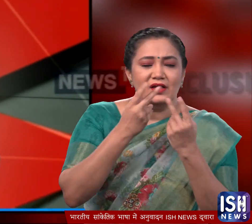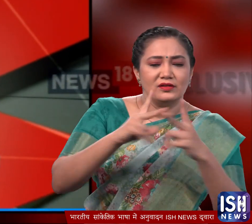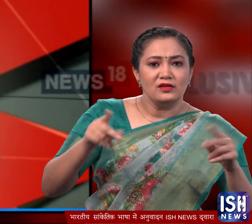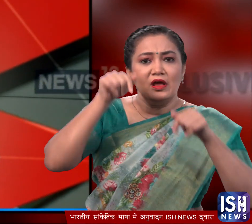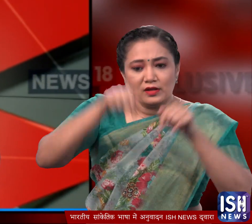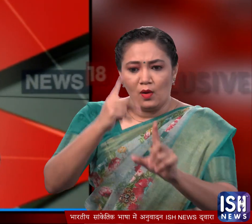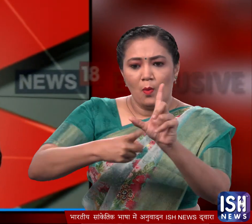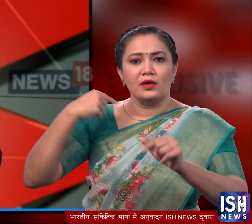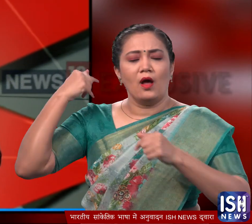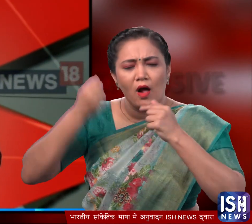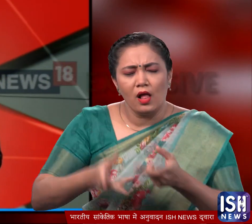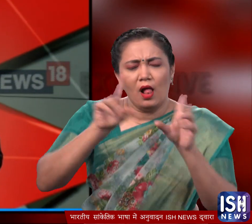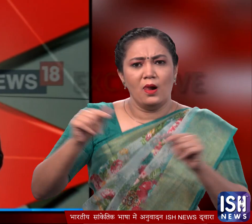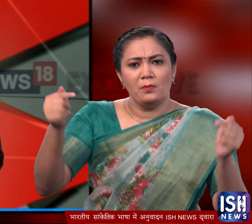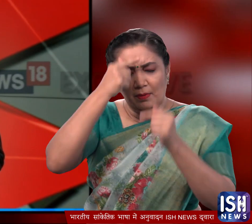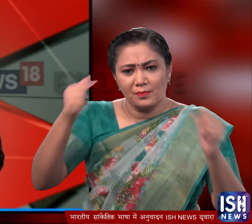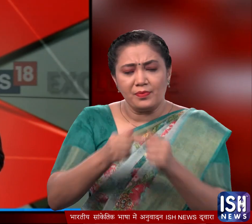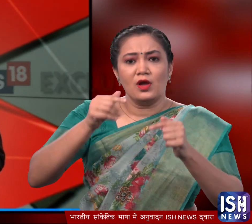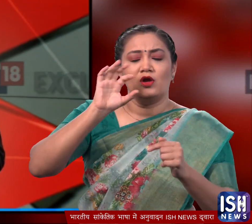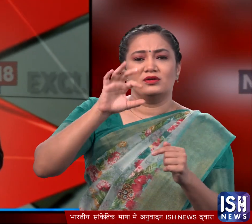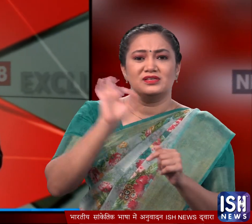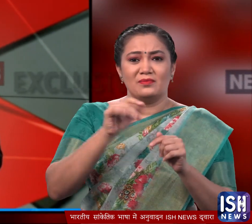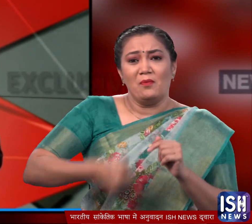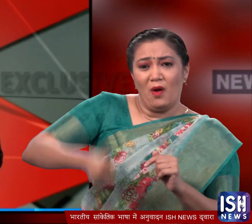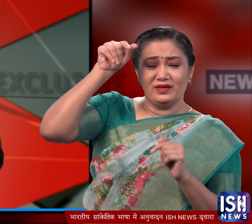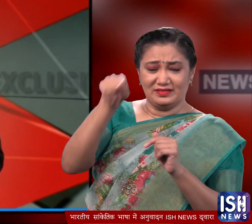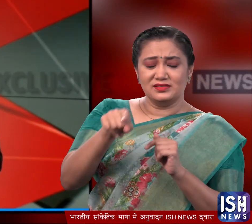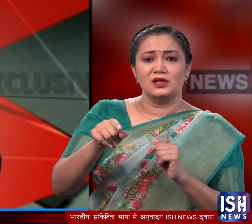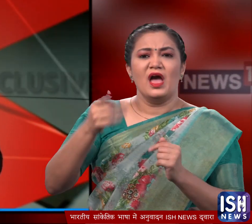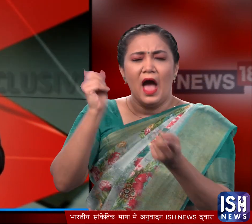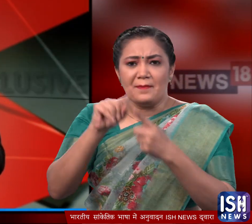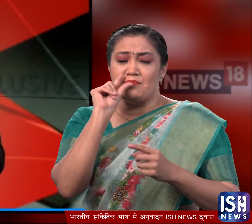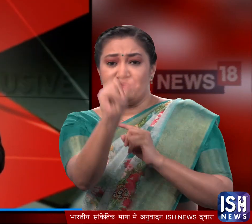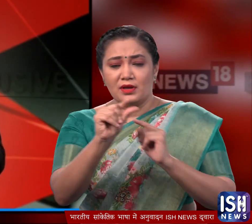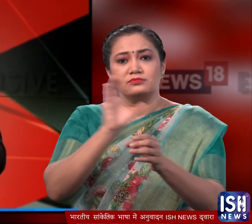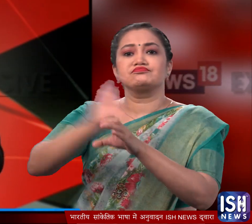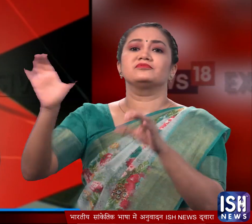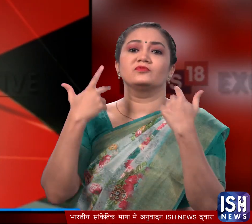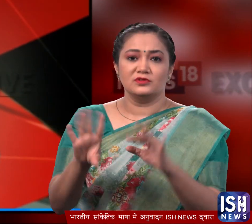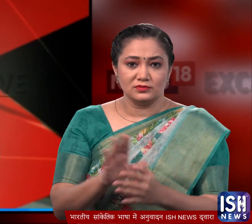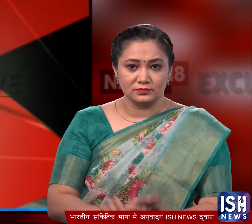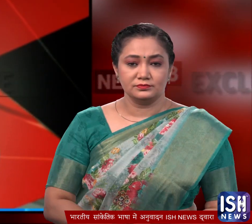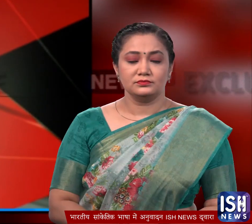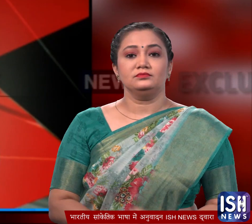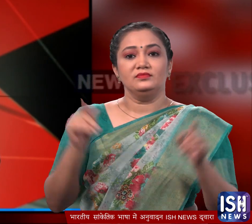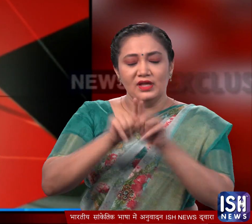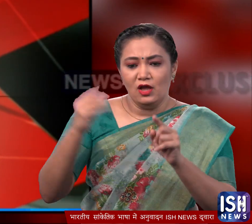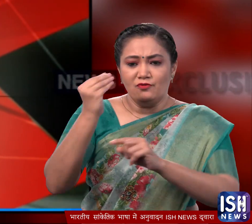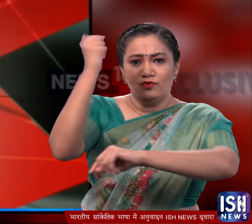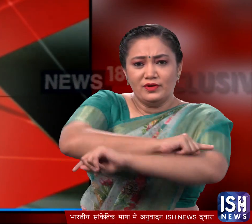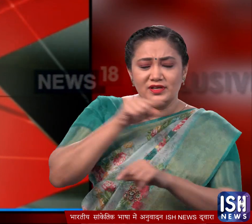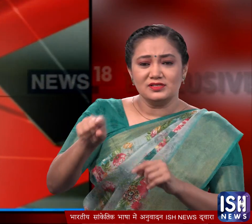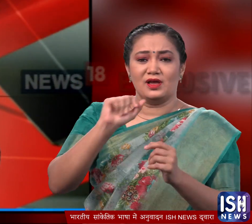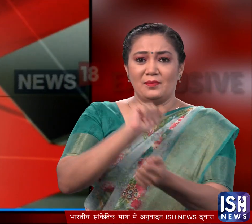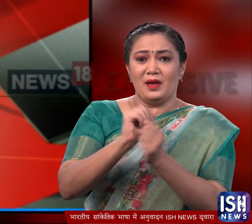साल सिर्फ विवादों की वजह से चर्चा में रही, जिसके प्रदेश अध्यक्ष को 3 महीने पहले आपत्तिजनक टिप्पणी की वजह से सस्पेंड किया गया था। जिसके कुछ दिन